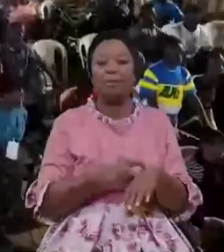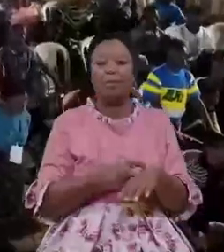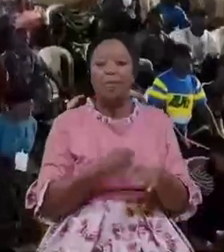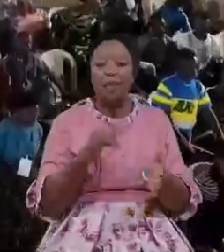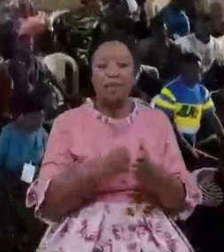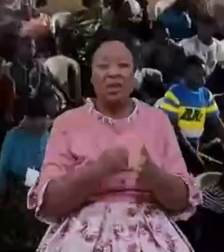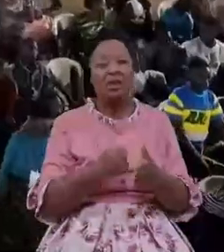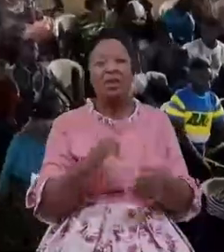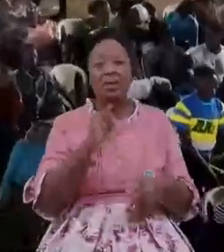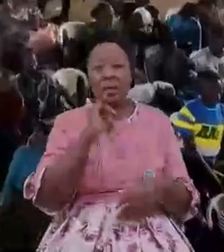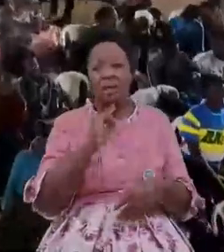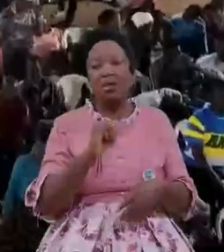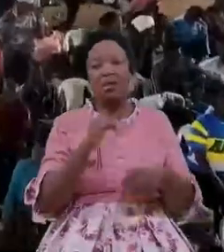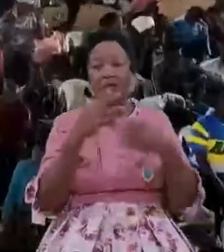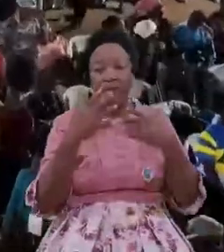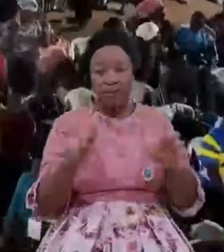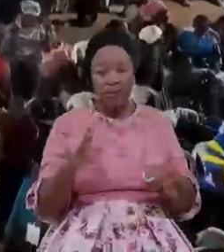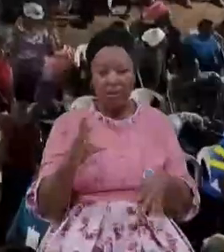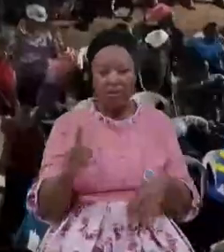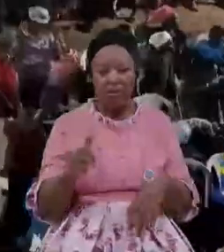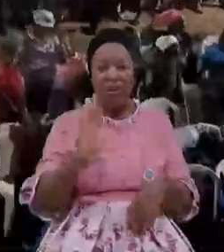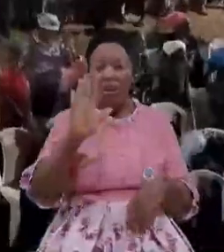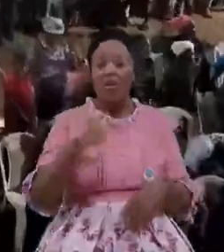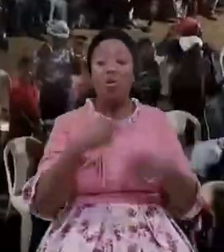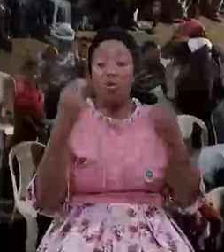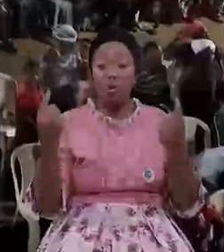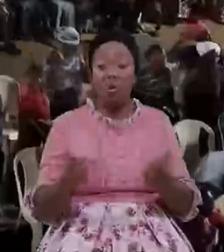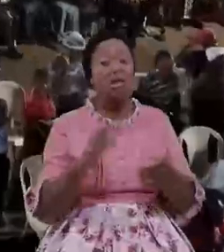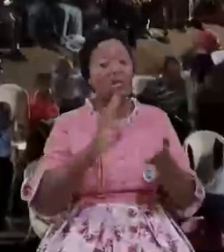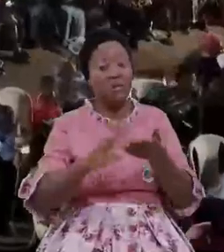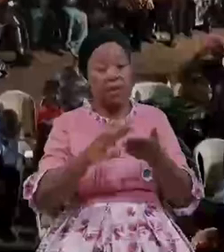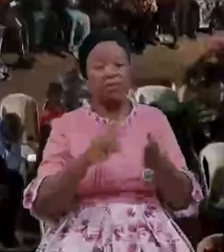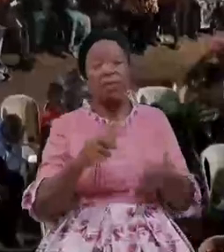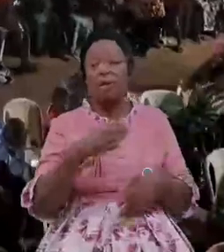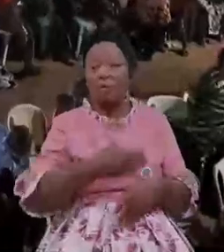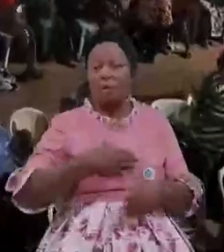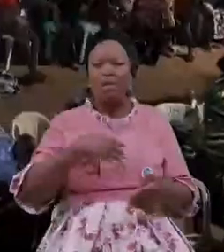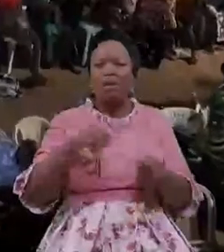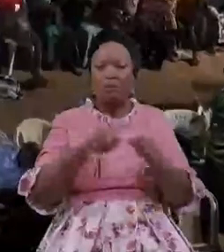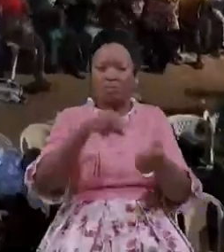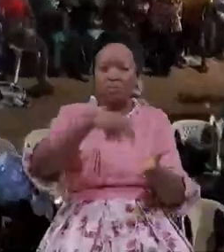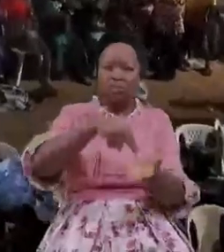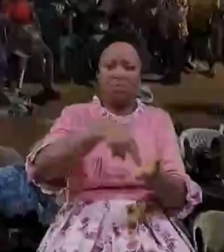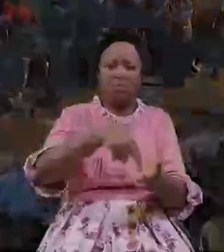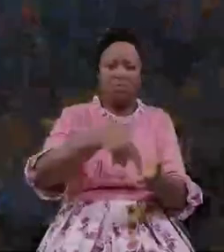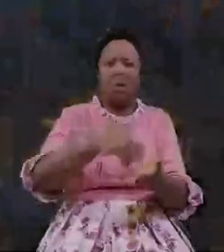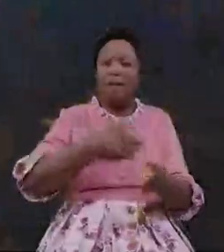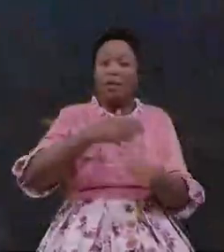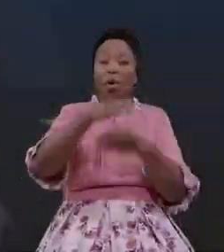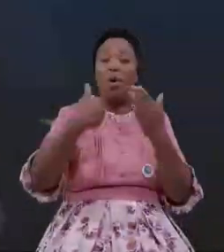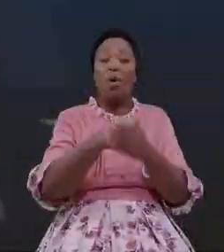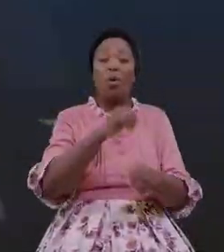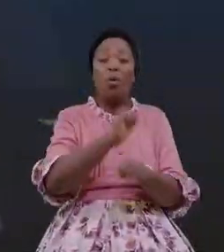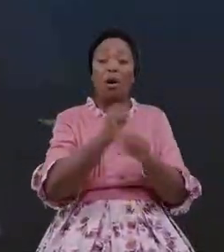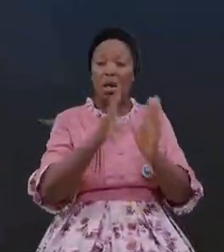c'est tout est accompli vos péchés sont pardonnés toujours debout l'heure